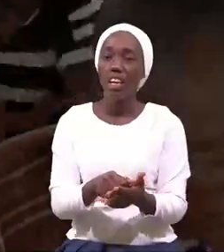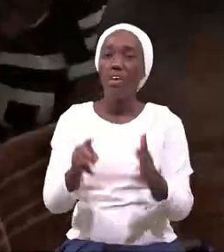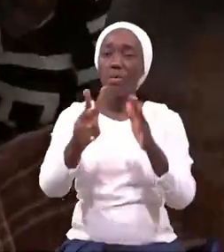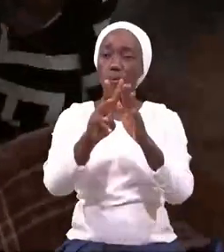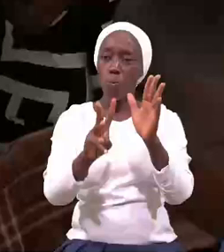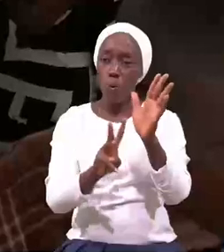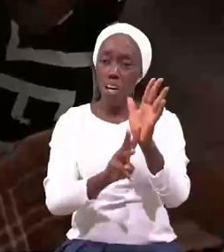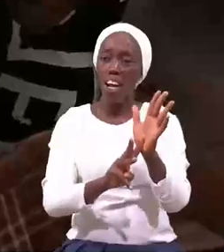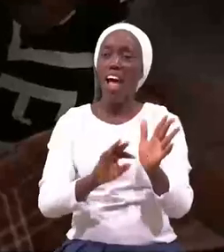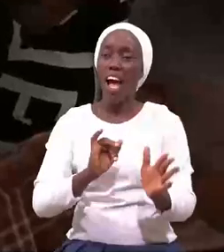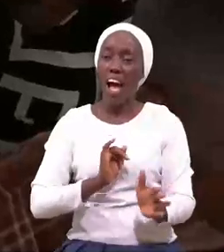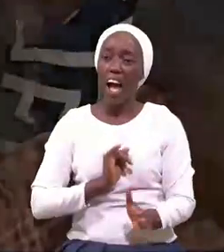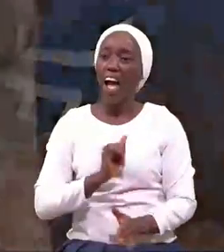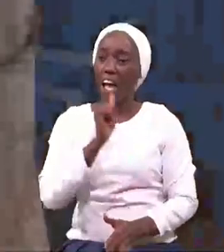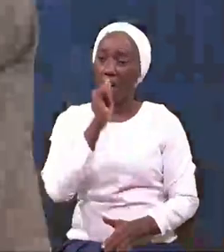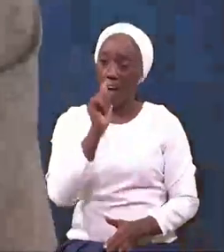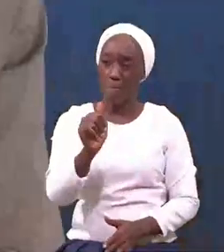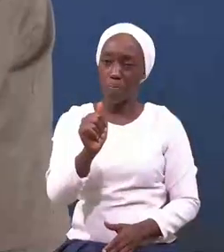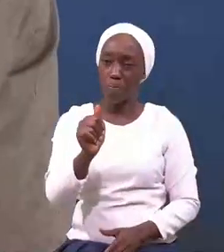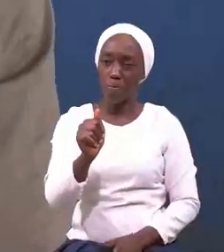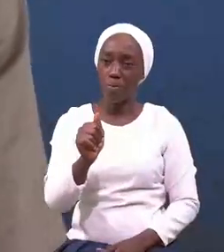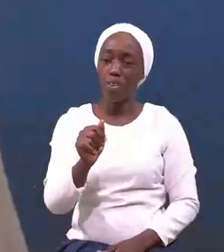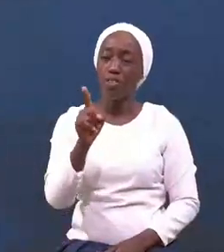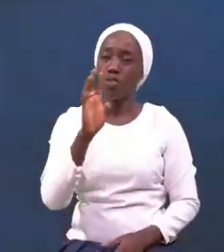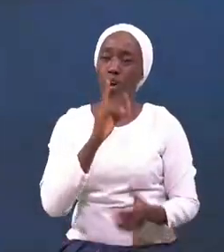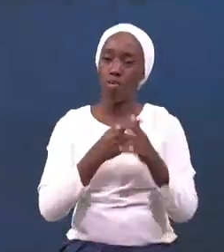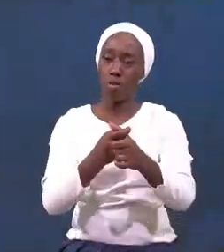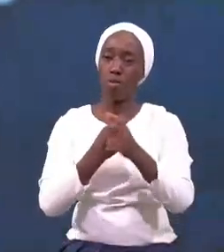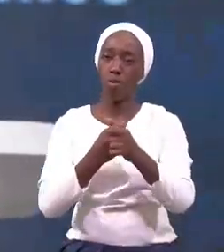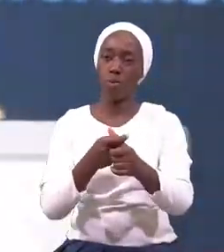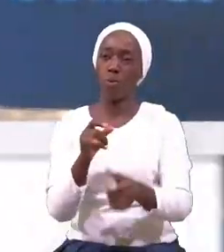J'ai la volonté. Vous courez.